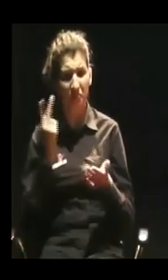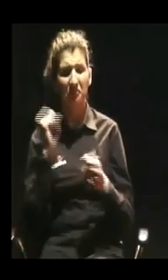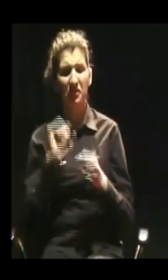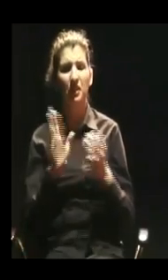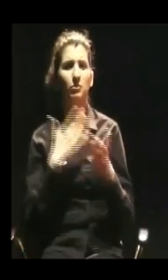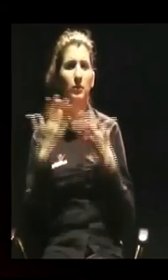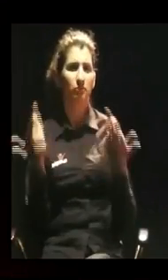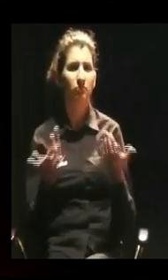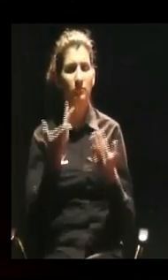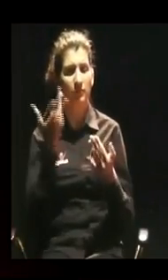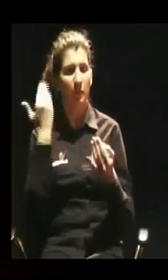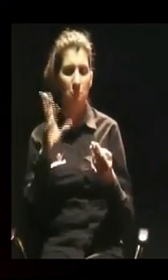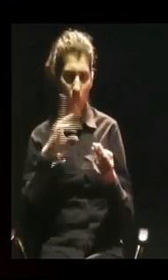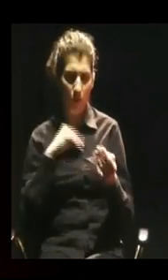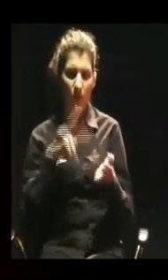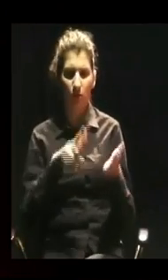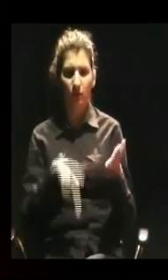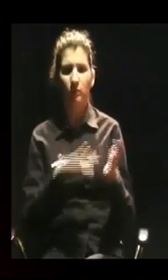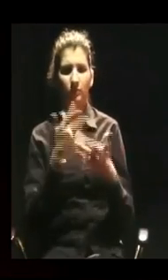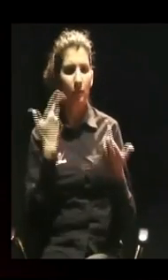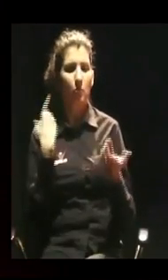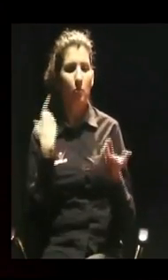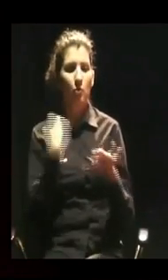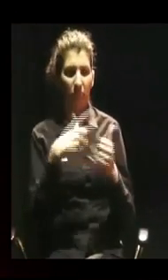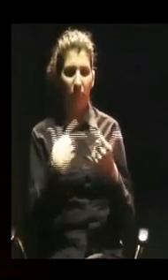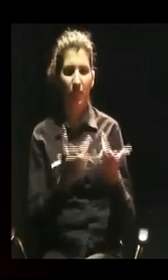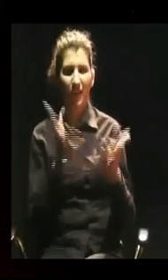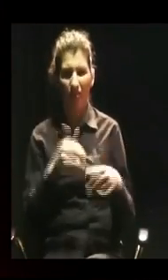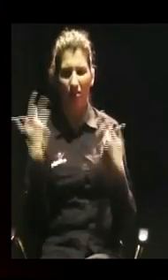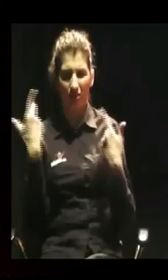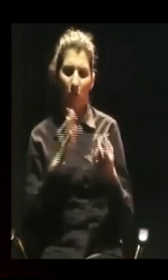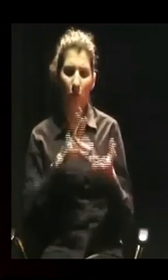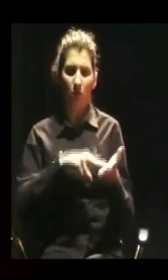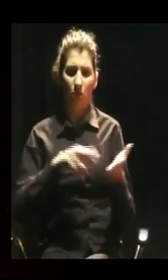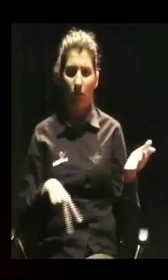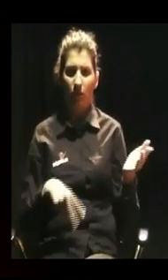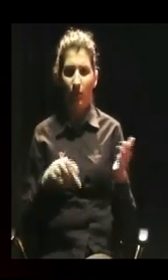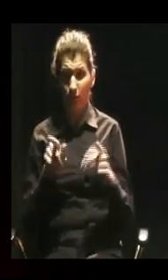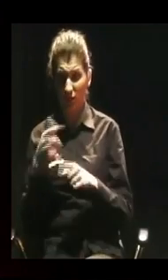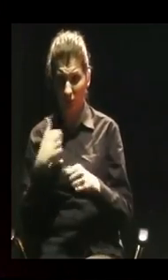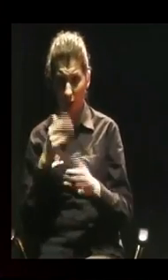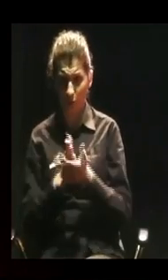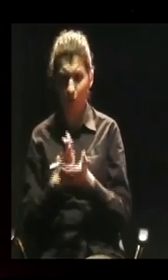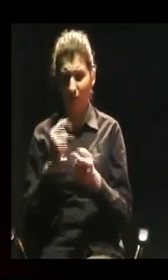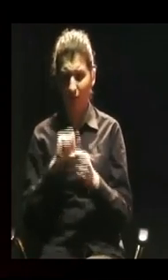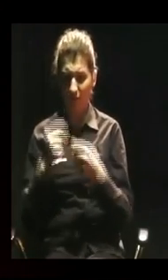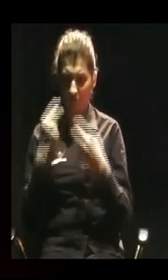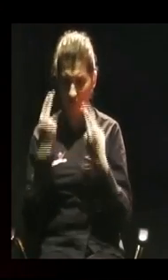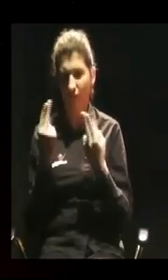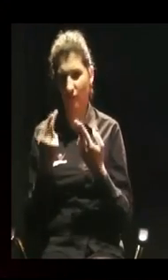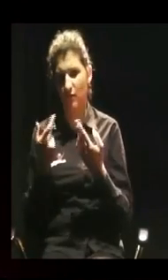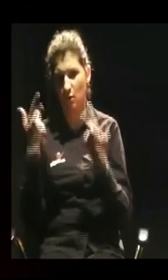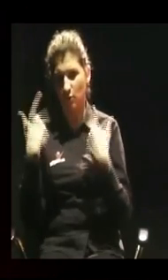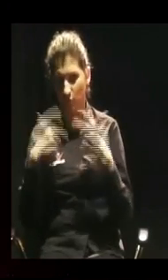na przykład wyrzec się posiadania czegokolwiek, ale to nie znaczy, że zaczynamy być. No? Można z